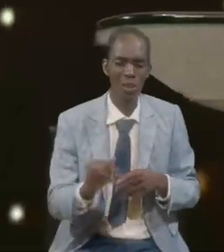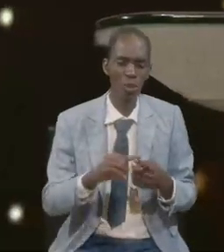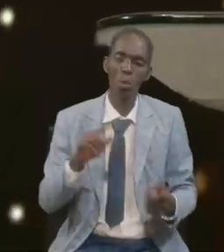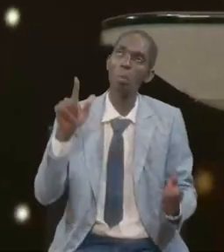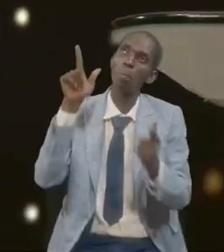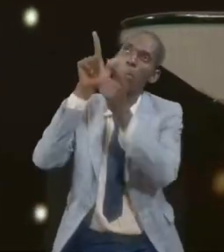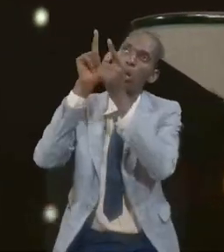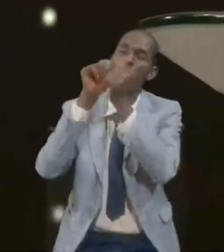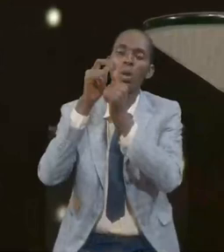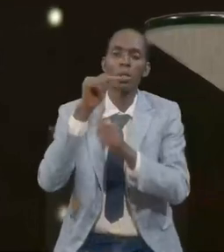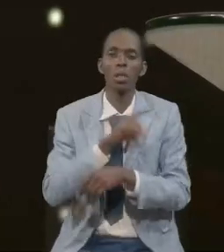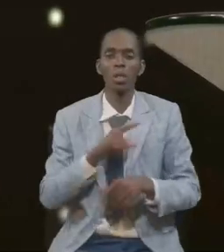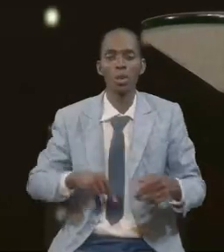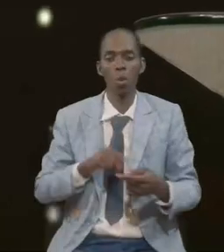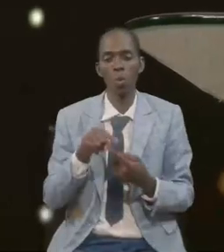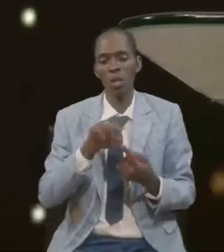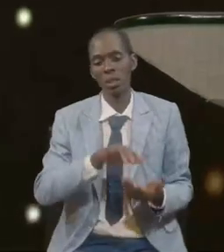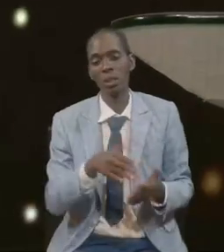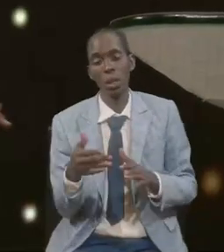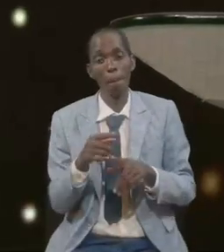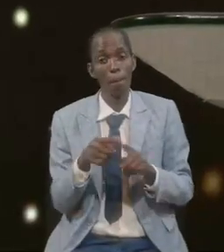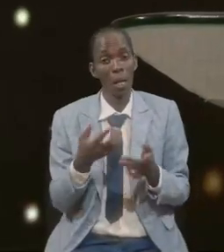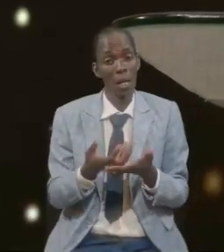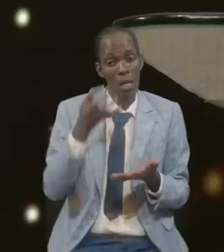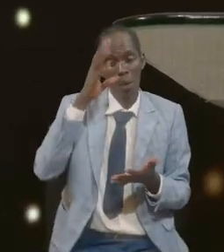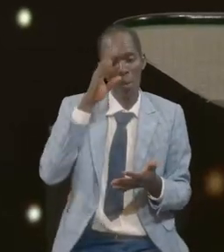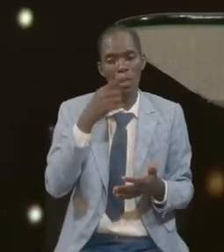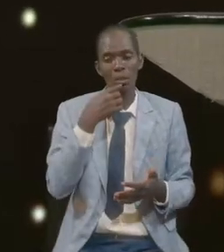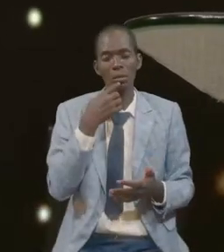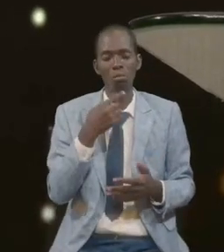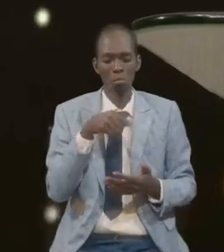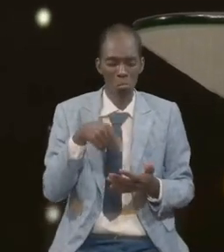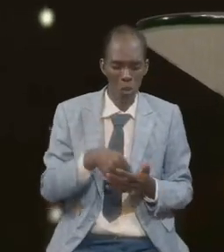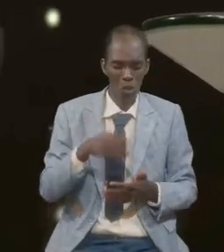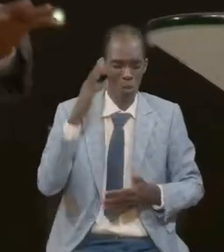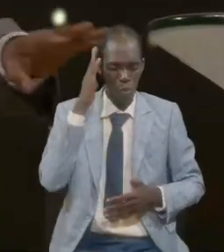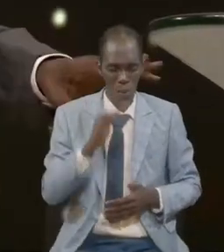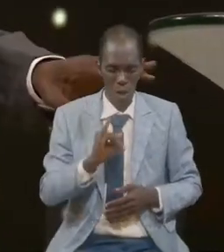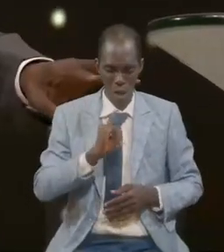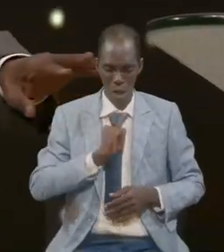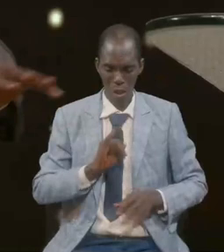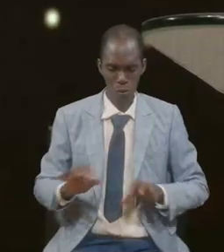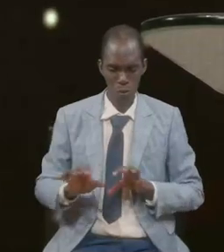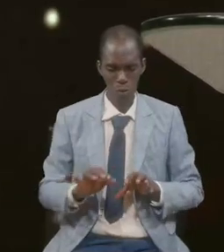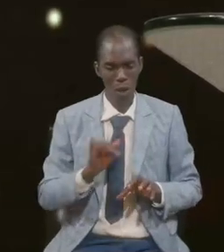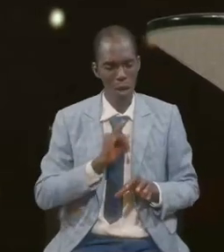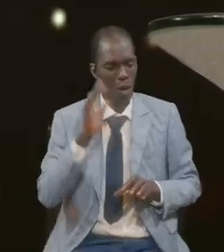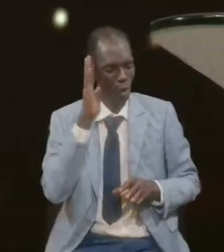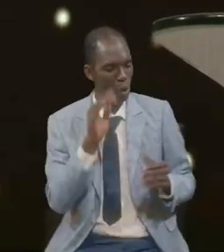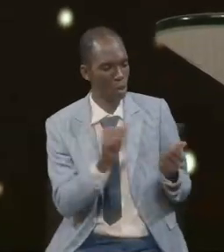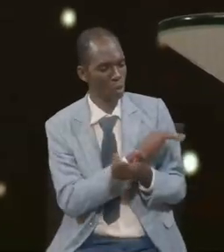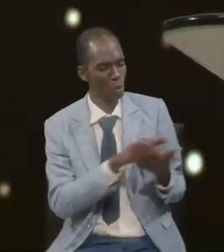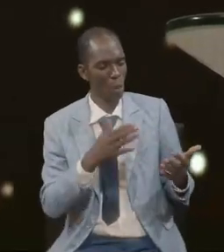le Seigneur à sa mort. Et dit, et je dirai à mon âme, et dirai, voici, dit-il, ce que je